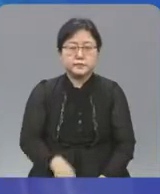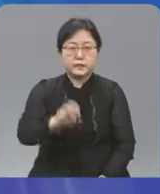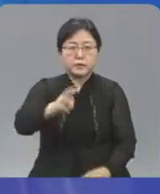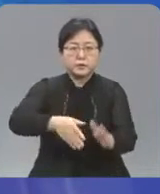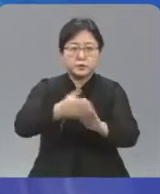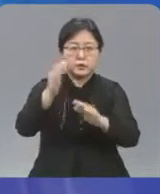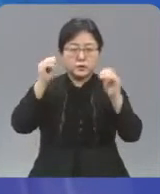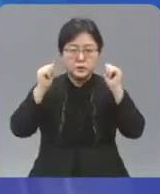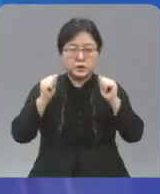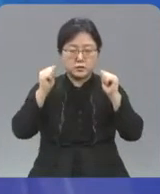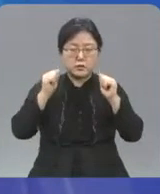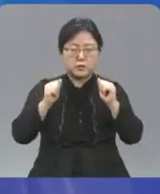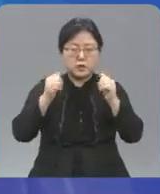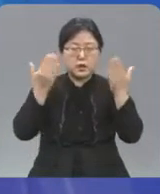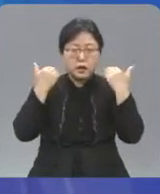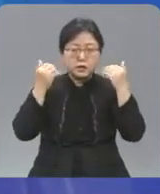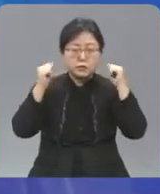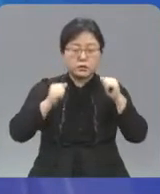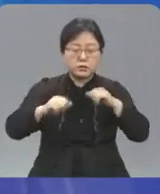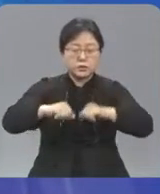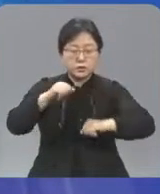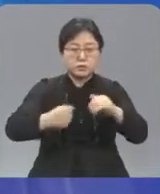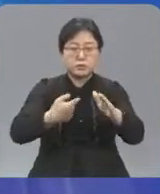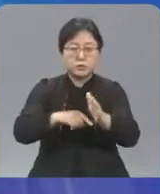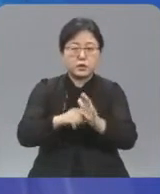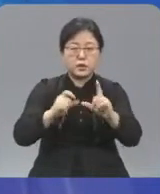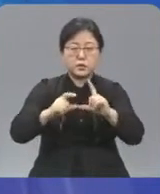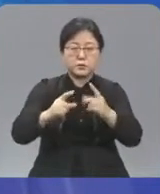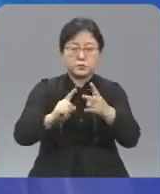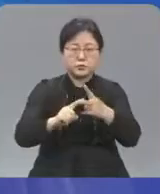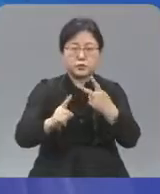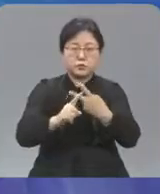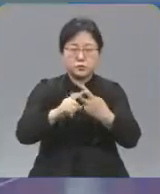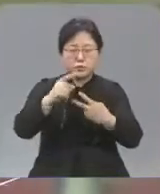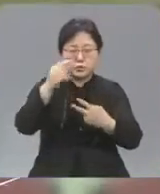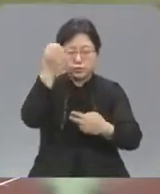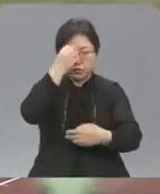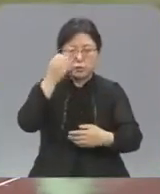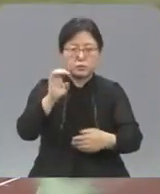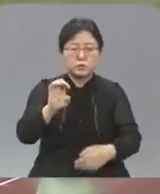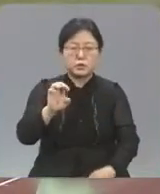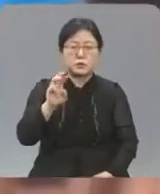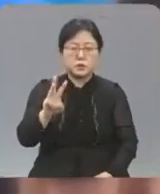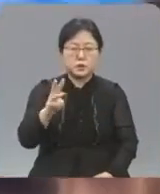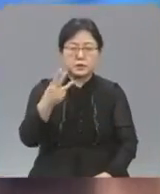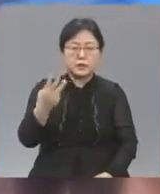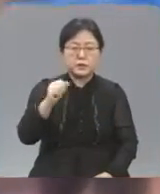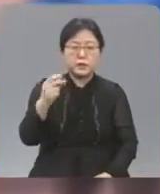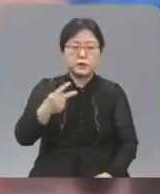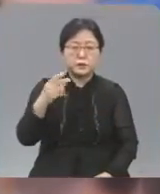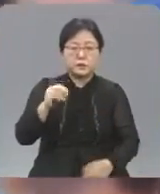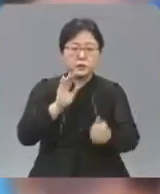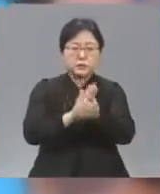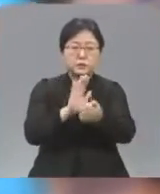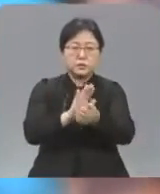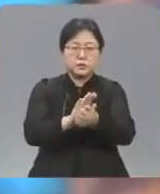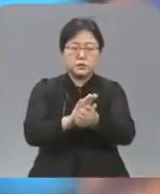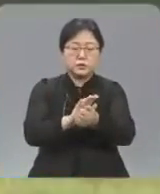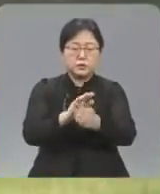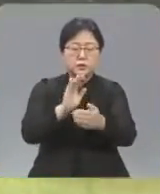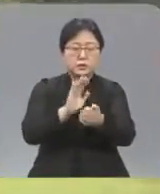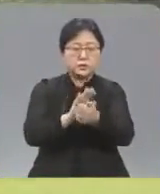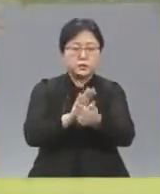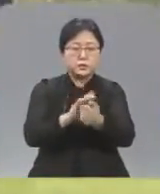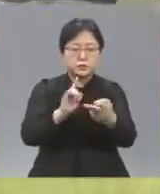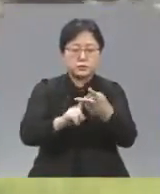광주시 체육회가 학교 체육 활성화를 위해 일선 초, 중, 고 33개 학교에 3억 2천여만 원을 지원합니다. 지원